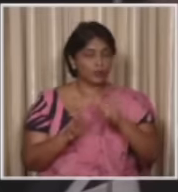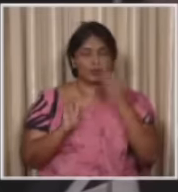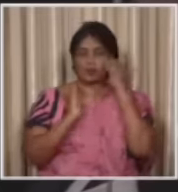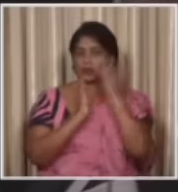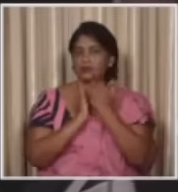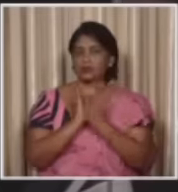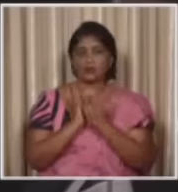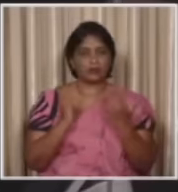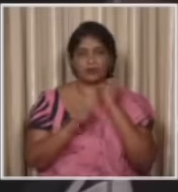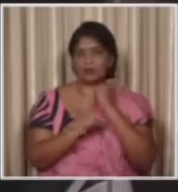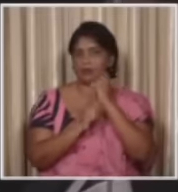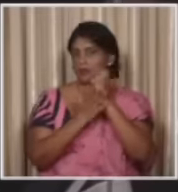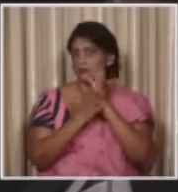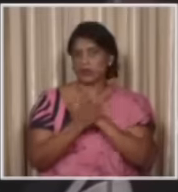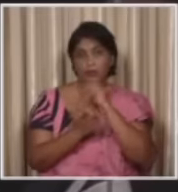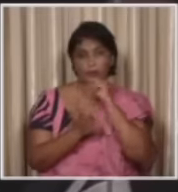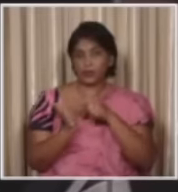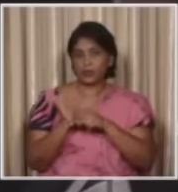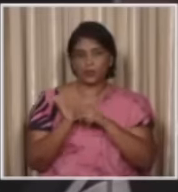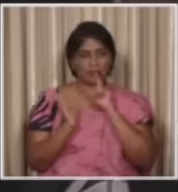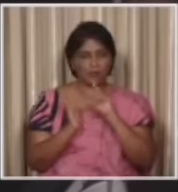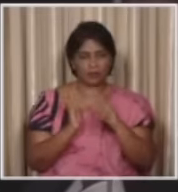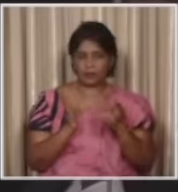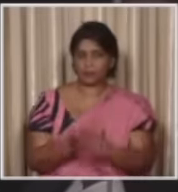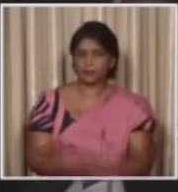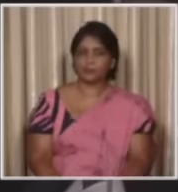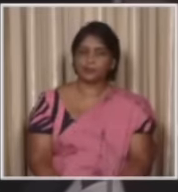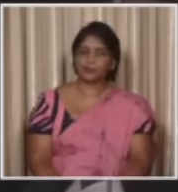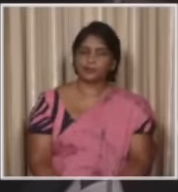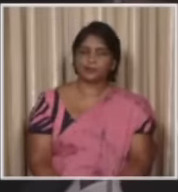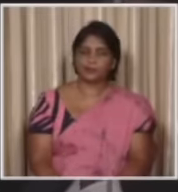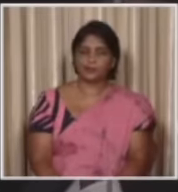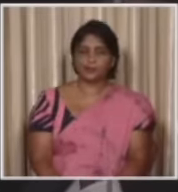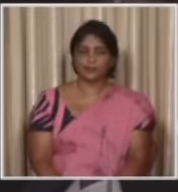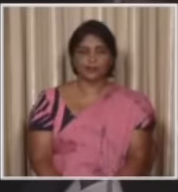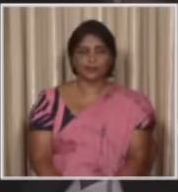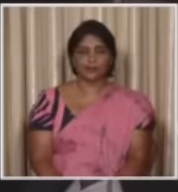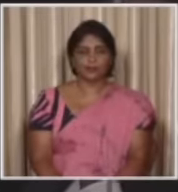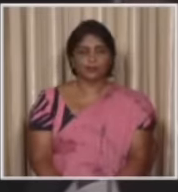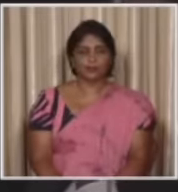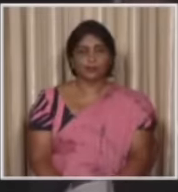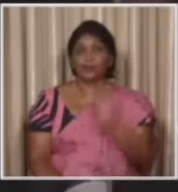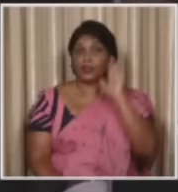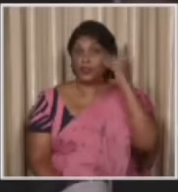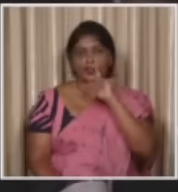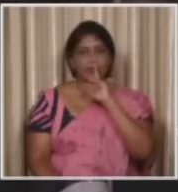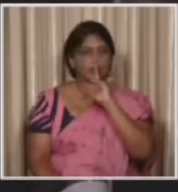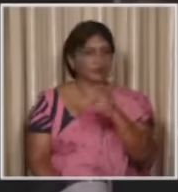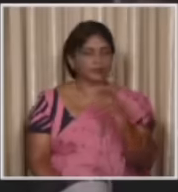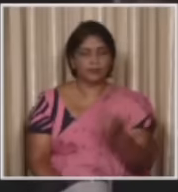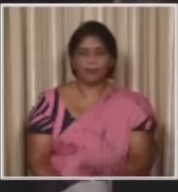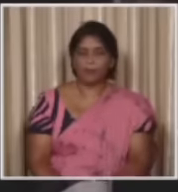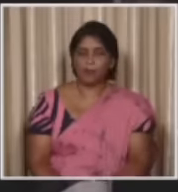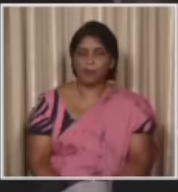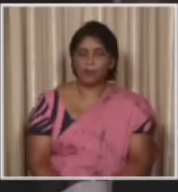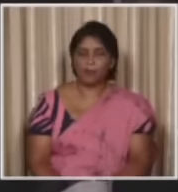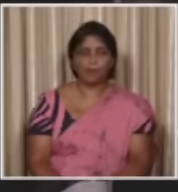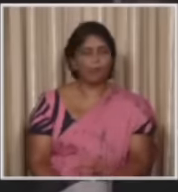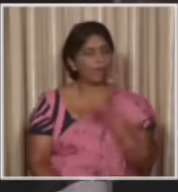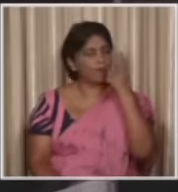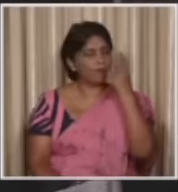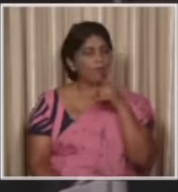සඳහන් කළ නැහැ අනුක්‍රම ව්‍යවස්ථාවේ. ඔව්. ඔව්. විශේෂයෙන් සඳහන් කළා නැහැ. ඔව්. ඉතින් ඒක